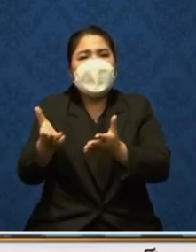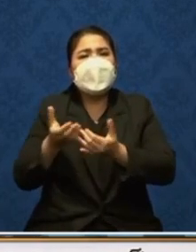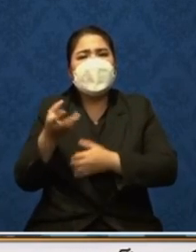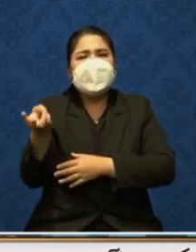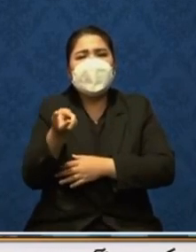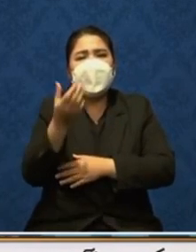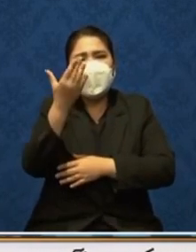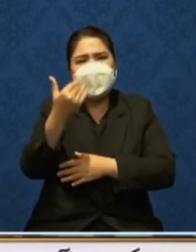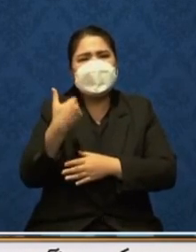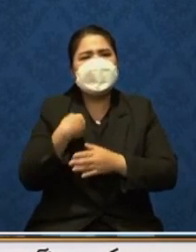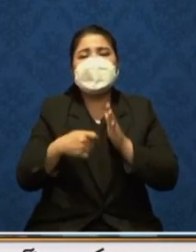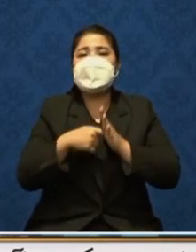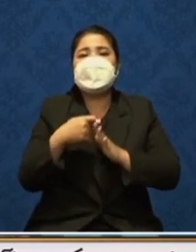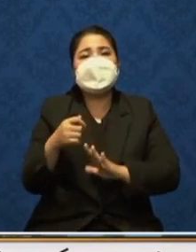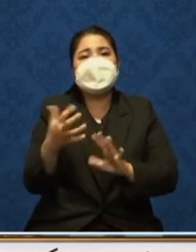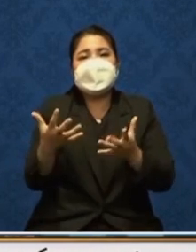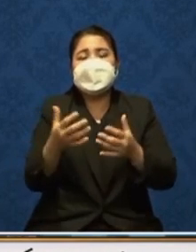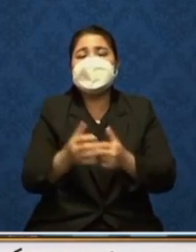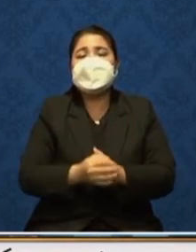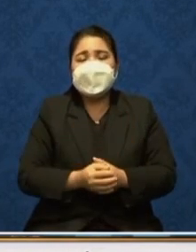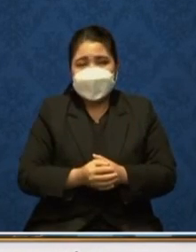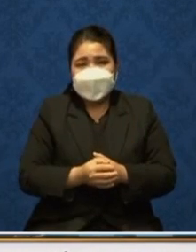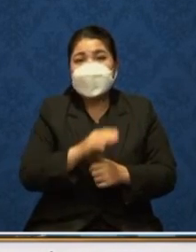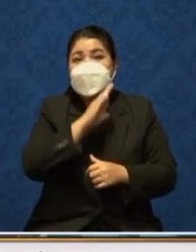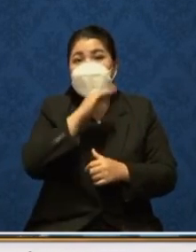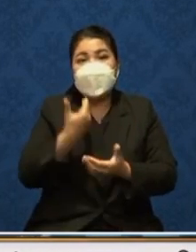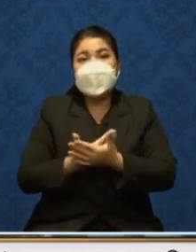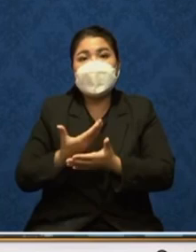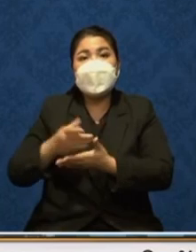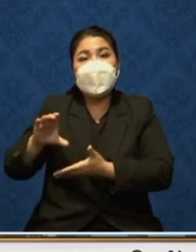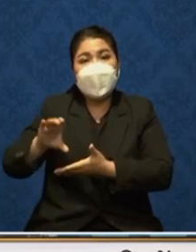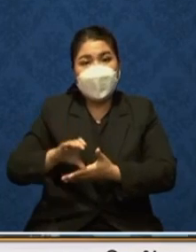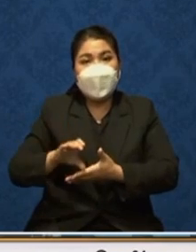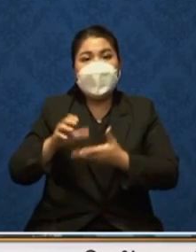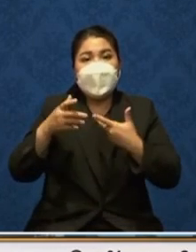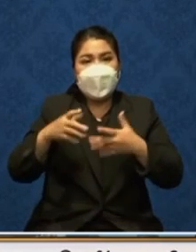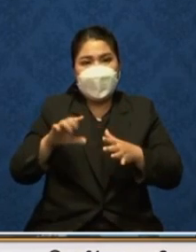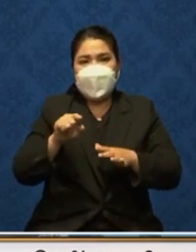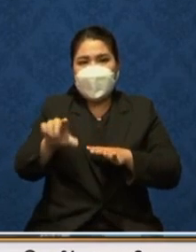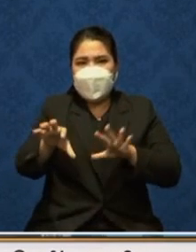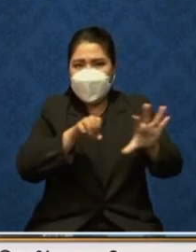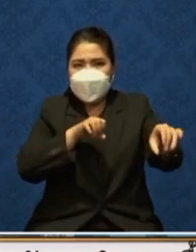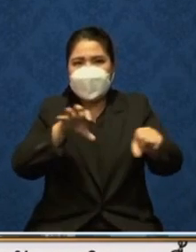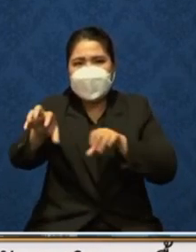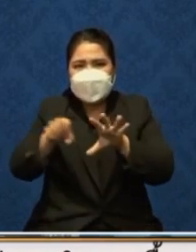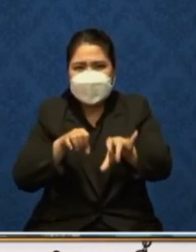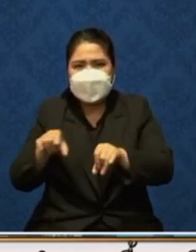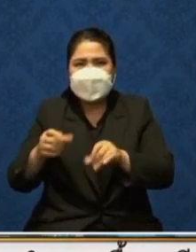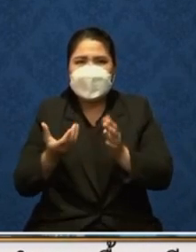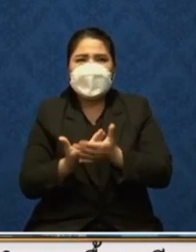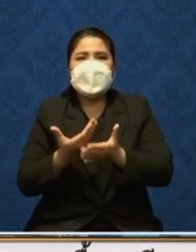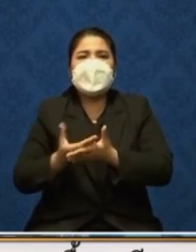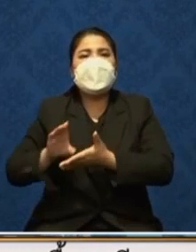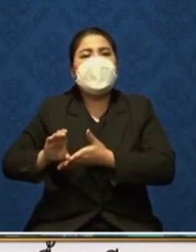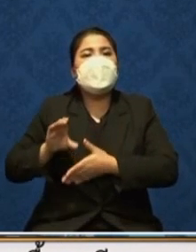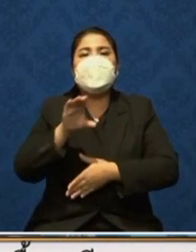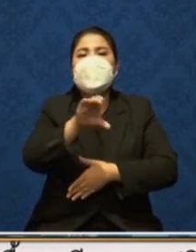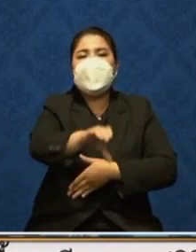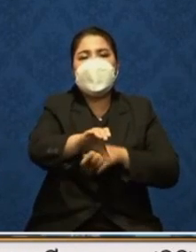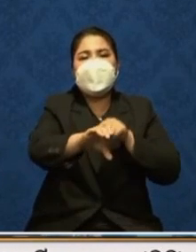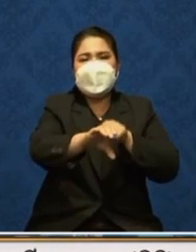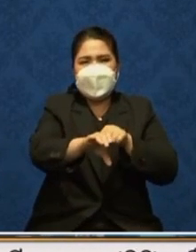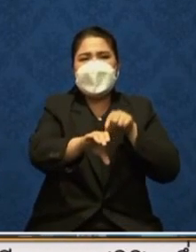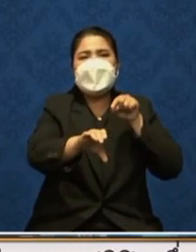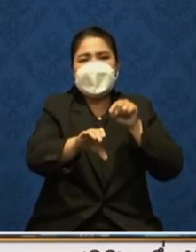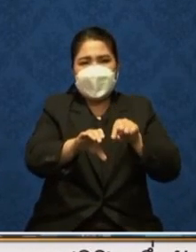เหตุผลก็ต่ให้ดึงงบมานไป มือใครยาวสาวได้เซาอาดึงไปลงพื้นที่ถามว